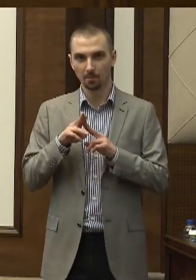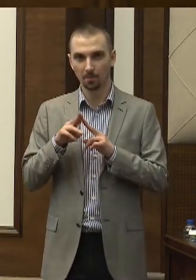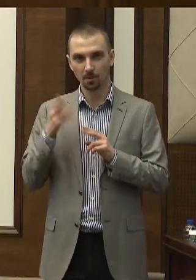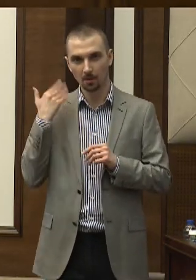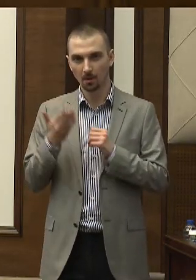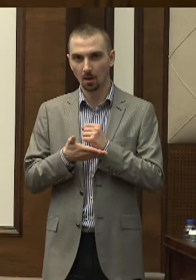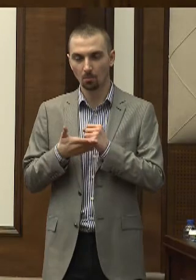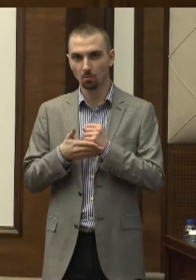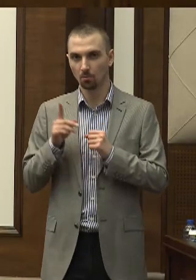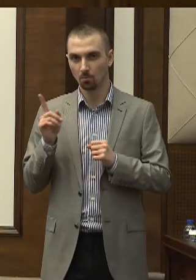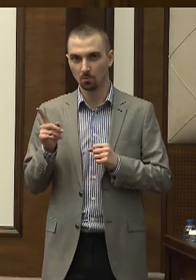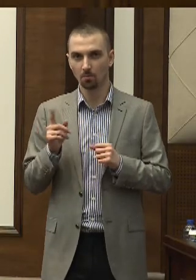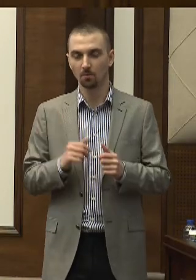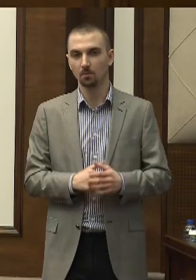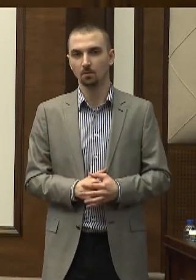PKK'lıların